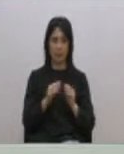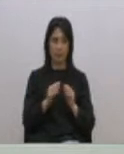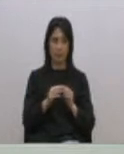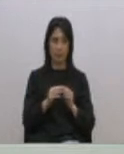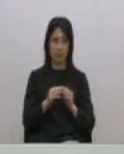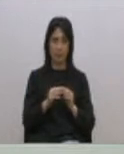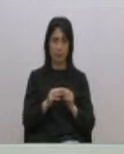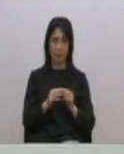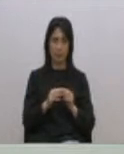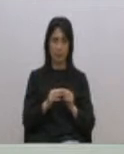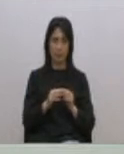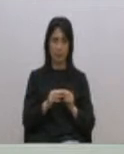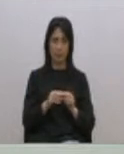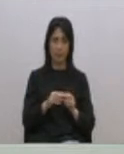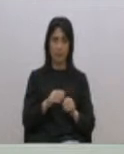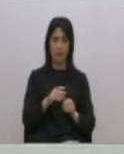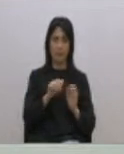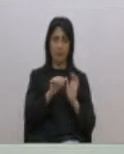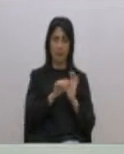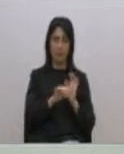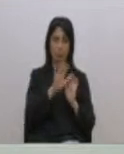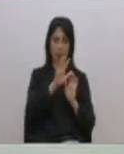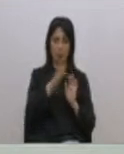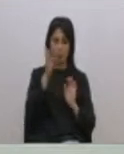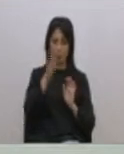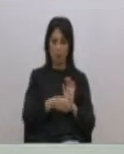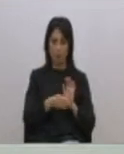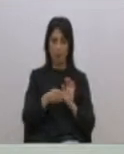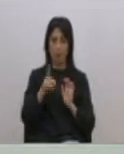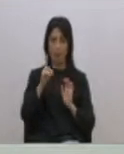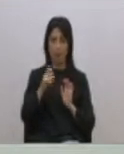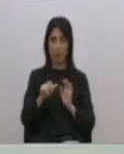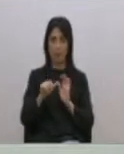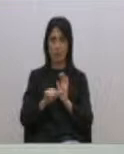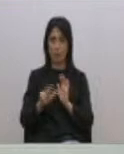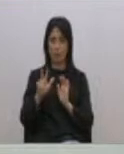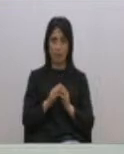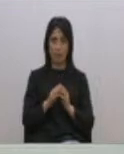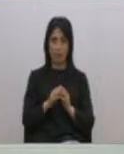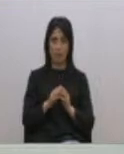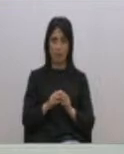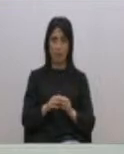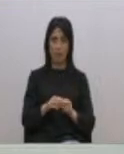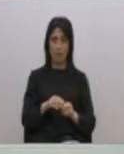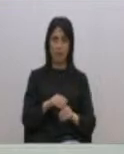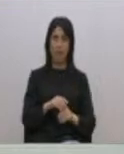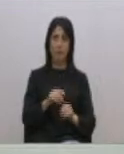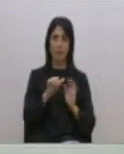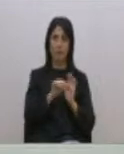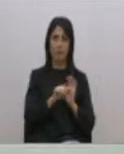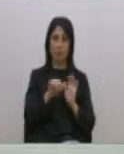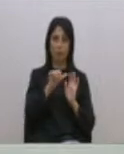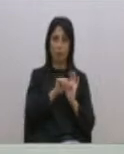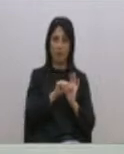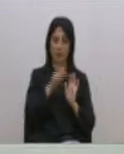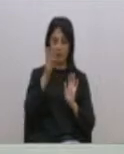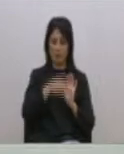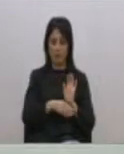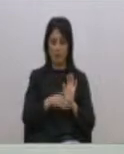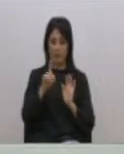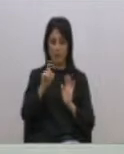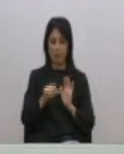sulileba. Kitkhobi arari proektis 65 punkti reglamentis 163 mukhle. Arari proektis 66 punkti